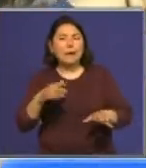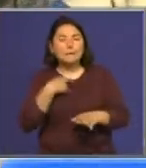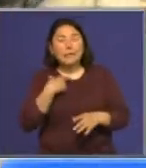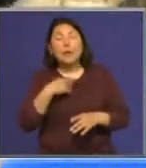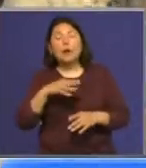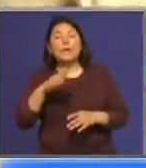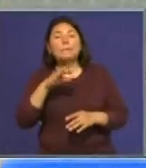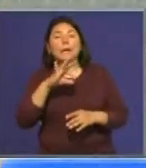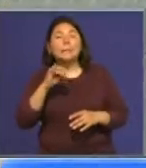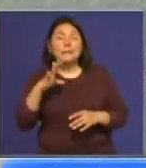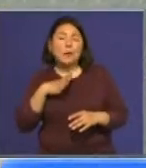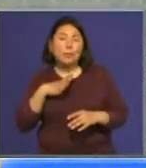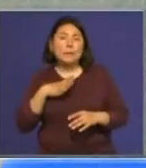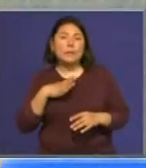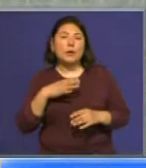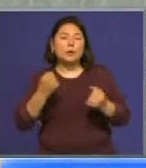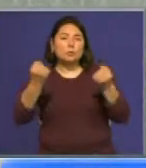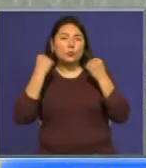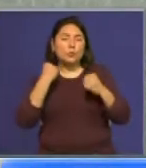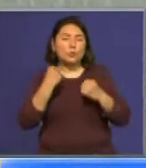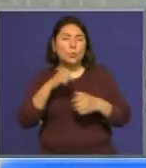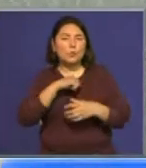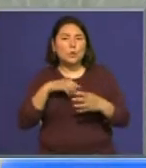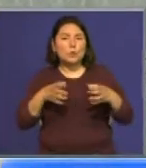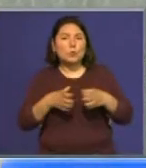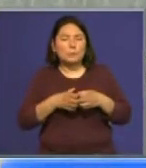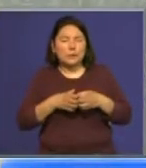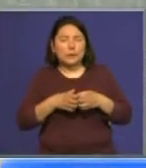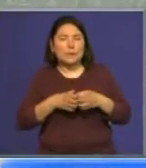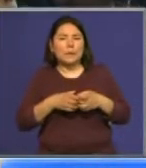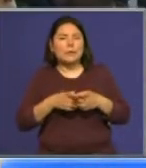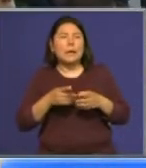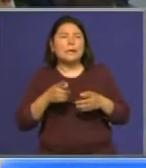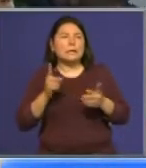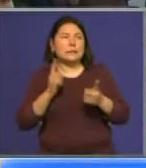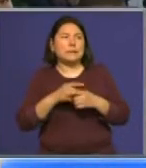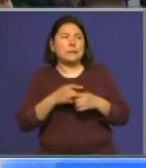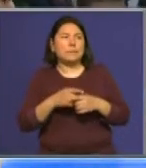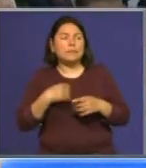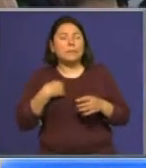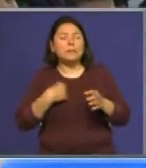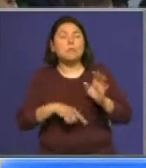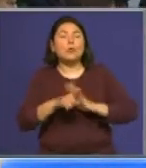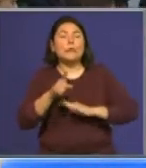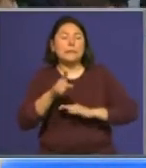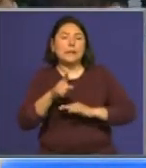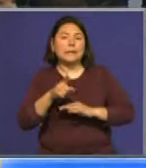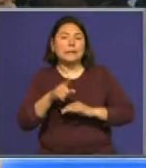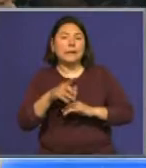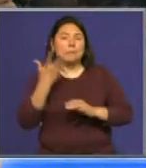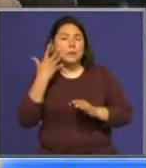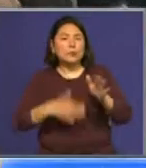маңғыстаулықтарды кезіктірген бір залда жаттығатын спортшылар өз топтарында үздік шығып финалда кездескен. Бірінші бойымда Бейнеу